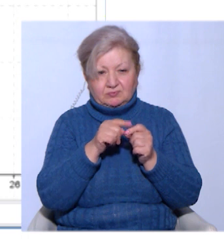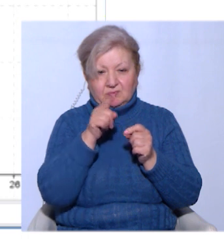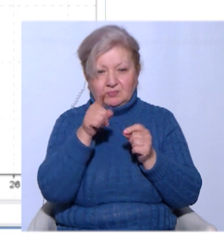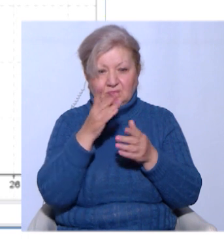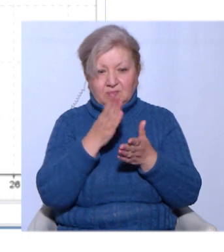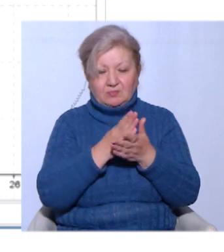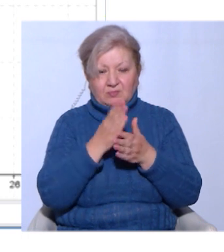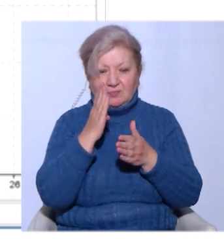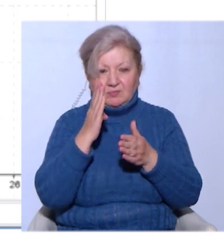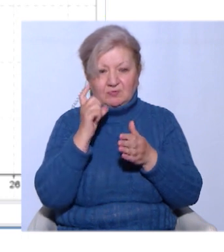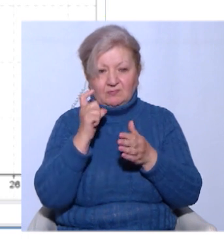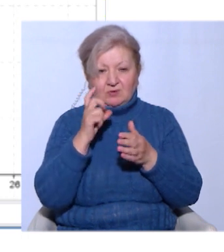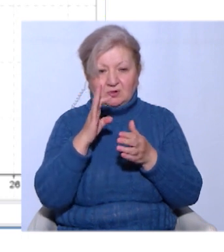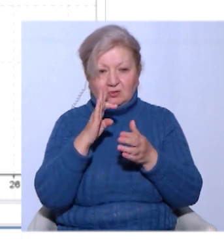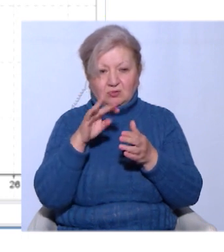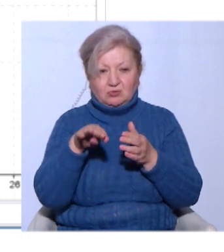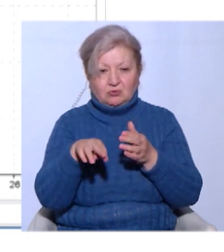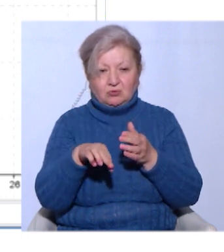ასე.